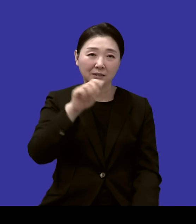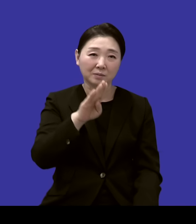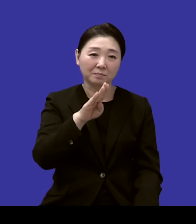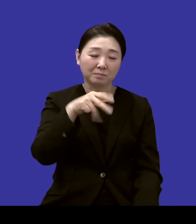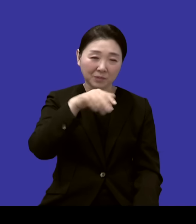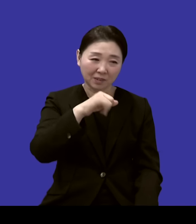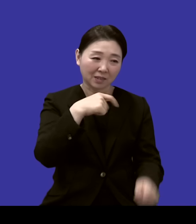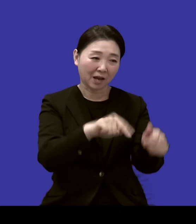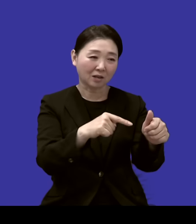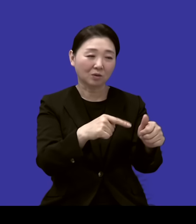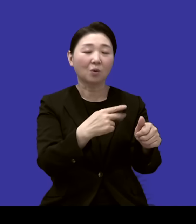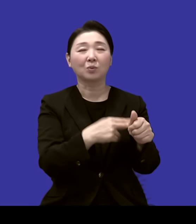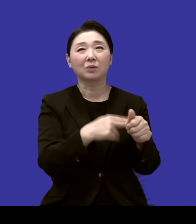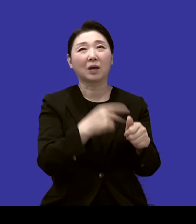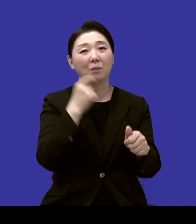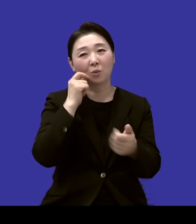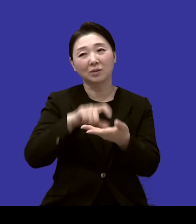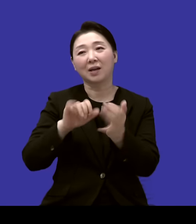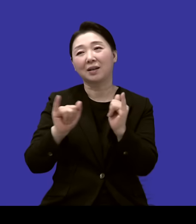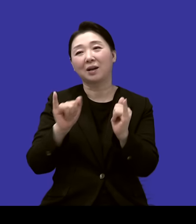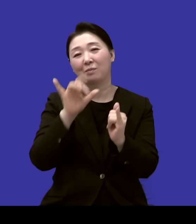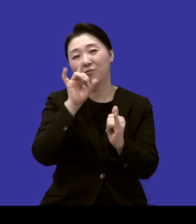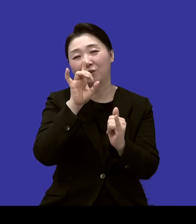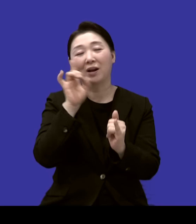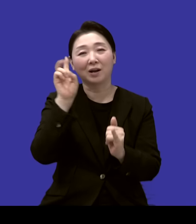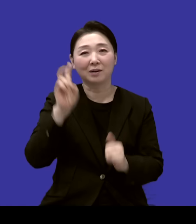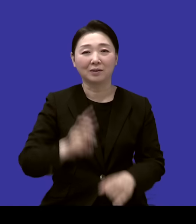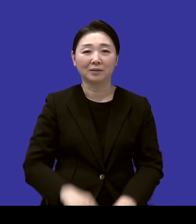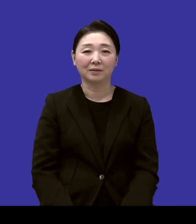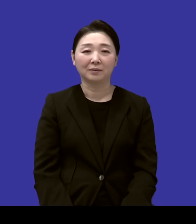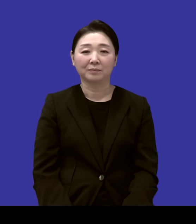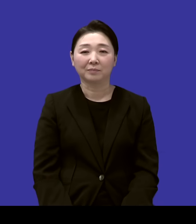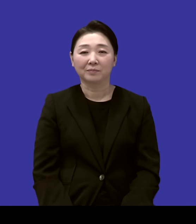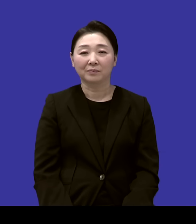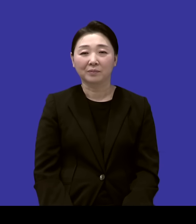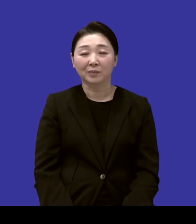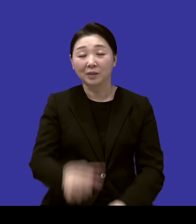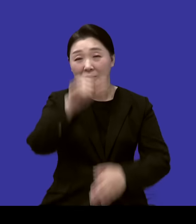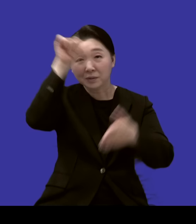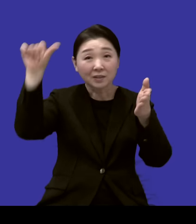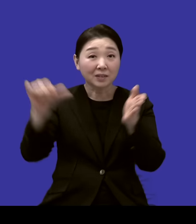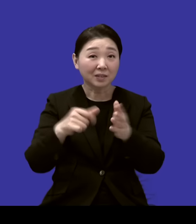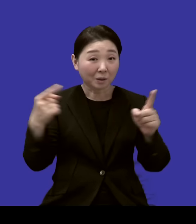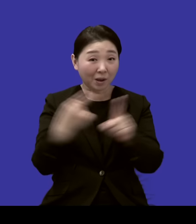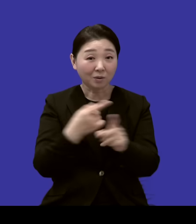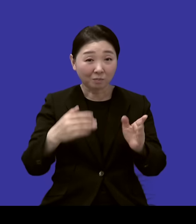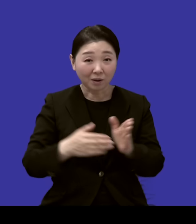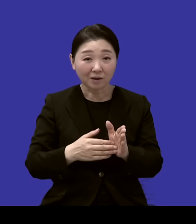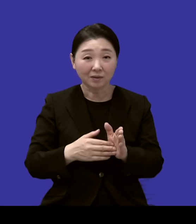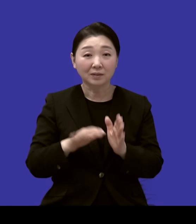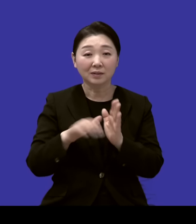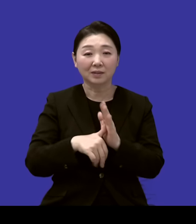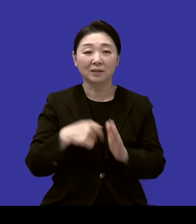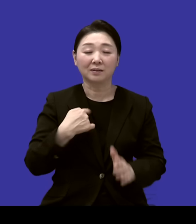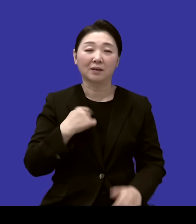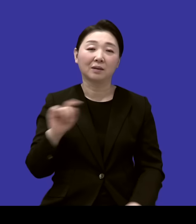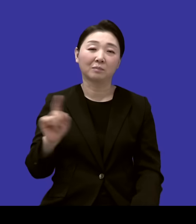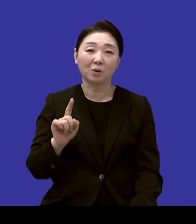예. 작가가 되지도 못했을 것 같습니다. 예. 그럼 이제 그러면서 인생의 전환점이 생긴 거예요? 네, 그때 예. 제가